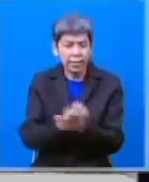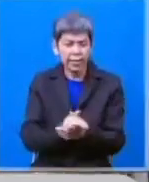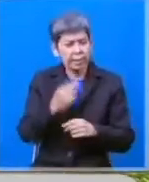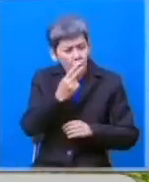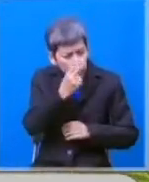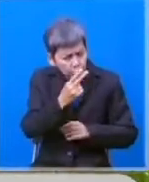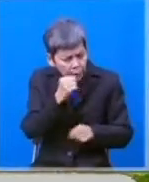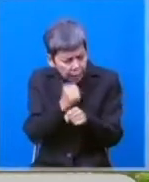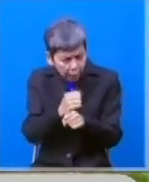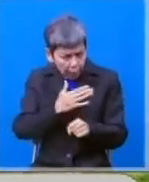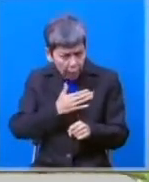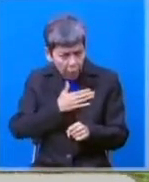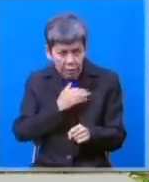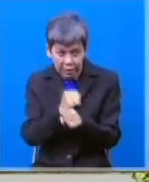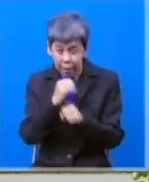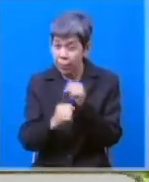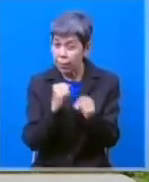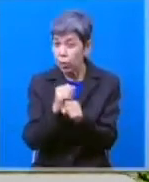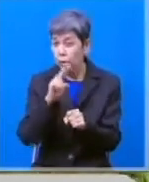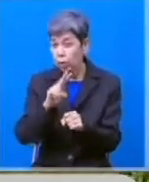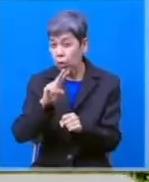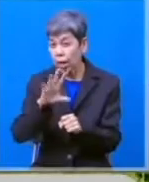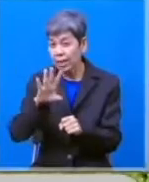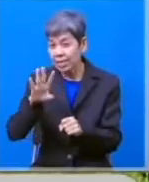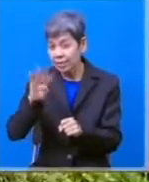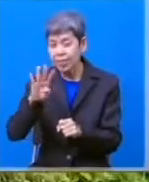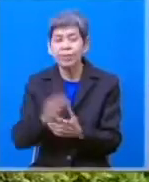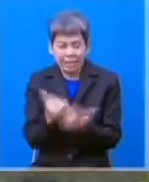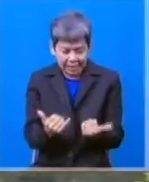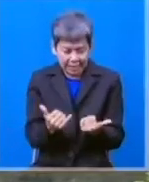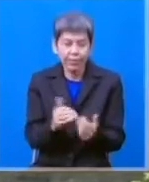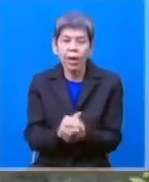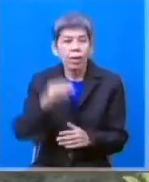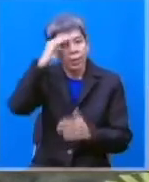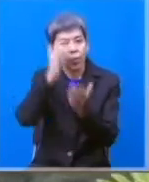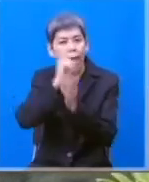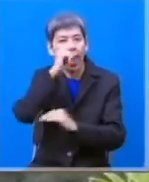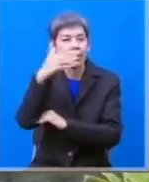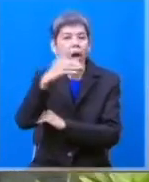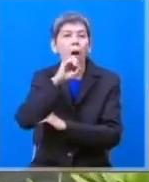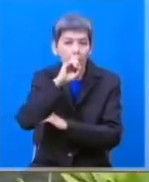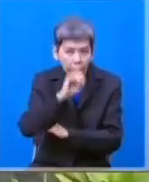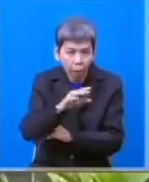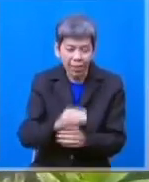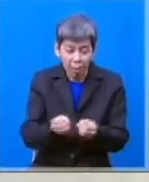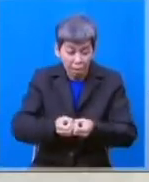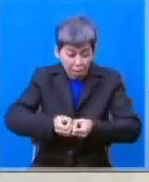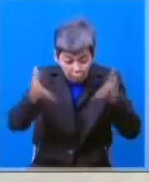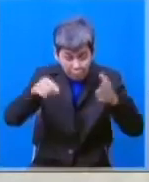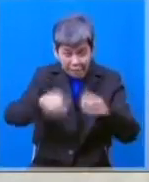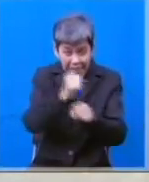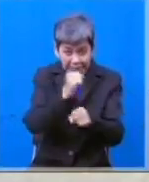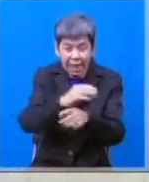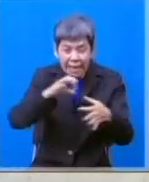ประสบการณ์ในการทำงานมาตั้งแต่ปี2544นะครับจนถึงปัจจุบันผู้บัญชาการตำรวจแห่งชาติก็ระบุนะครับว่าระเบิดที่เกิดขึ้น